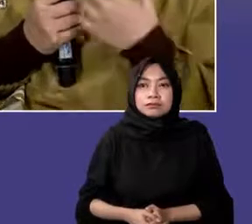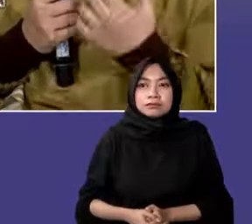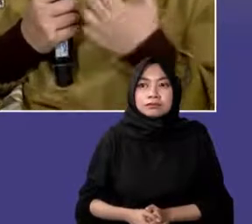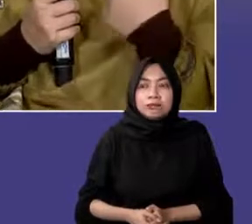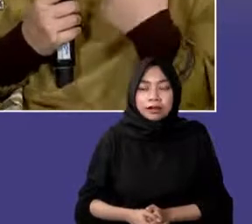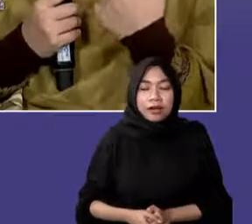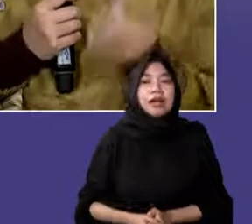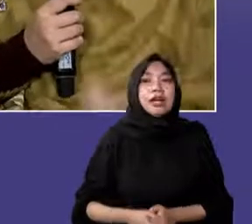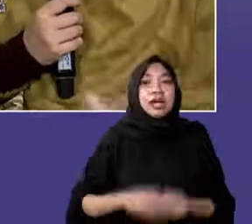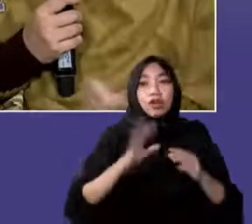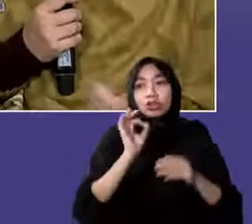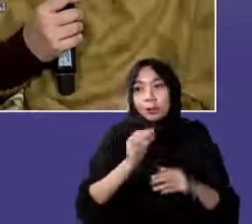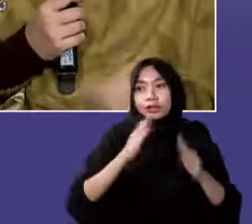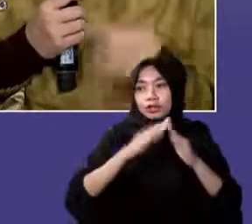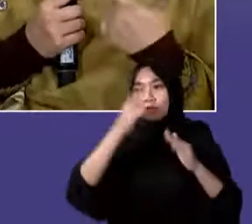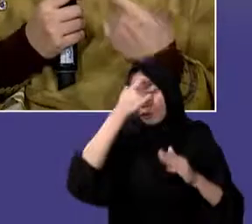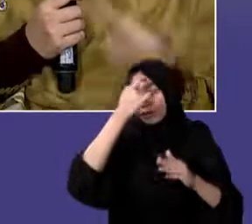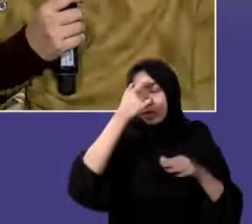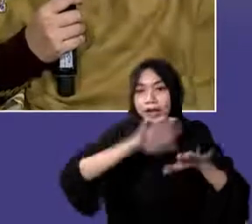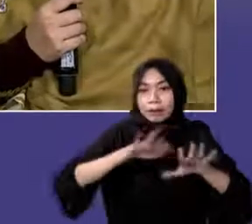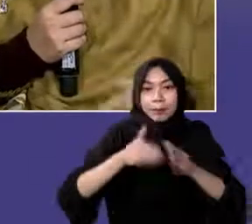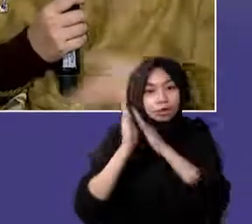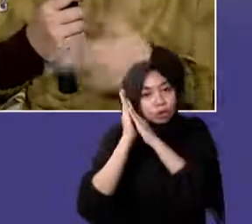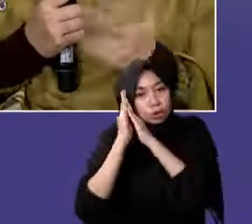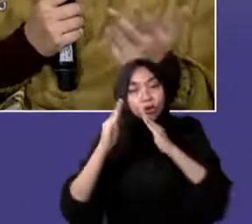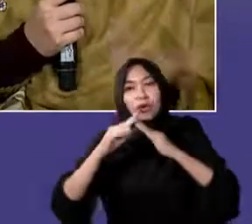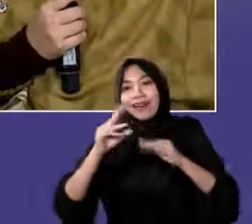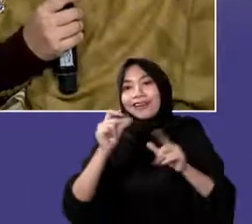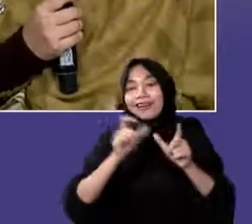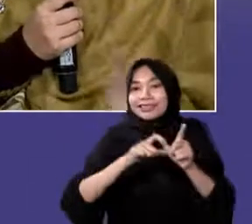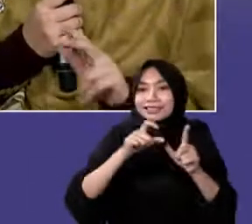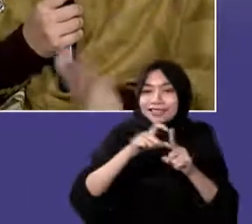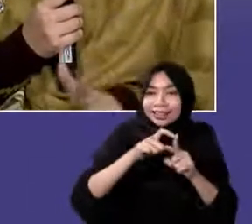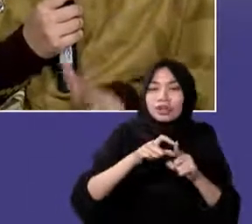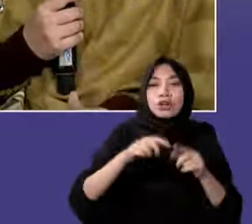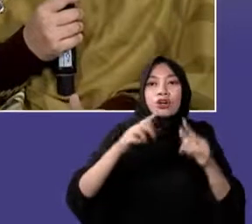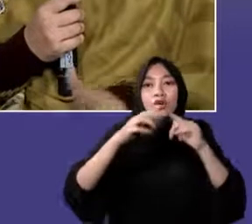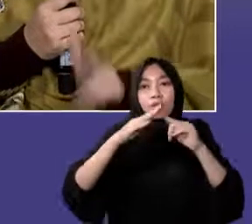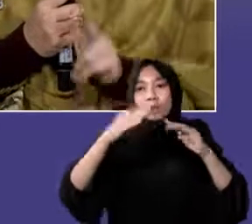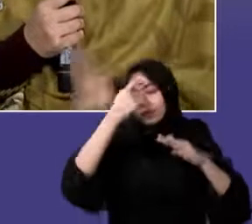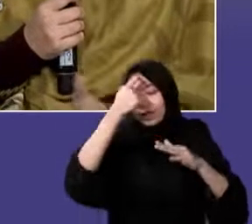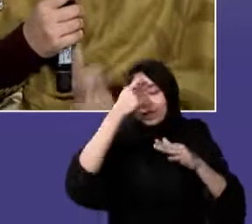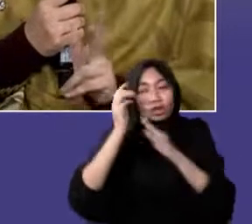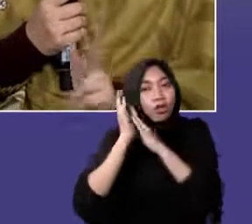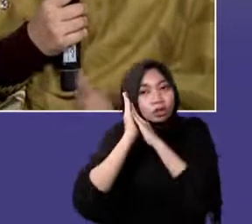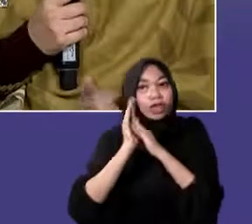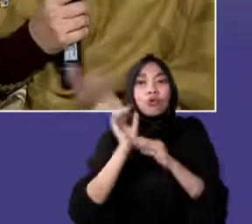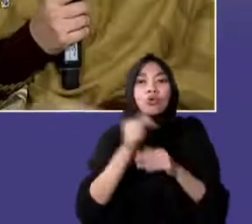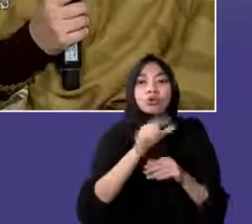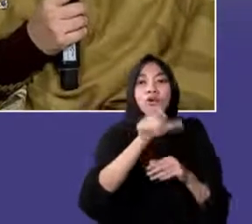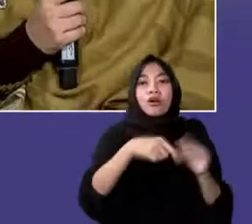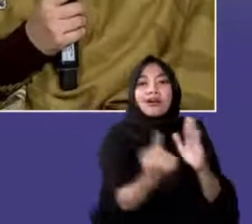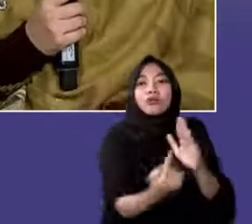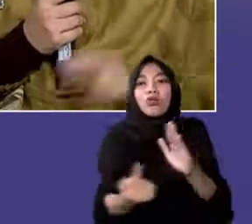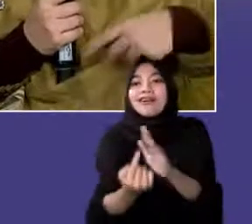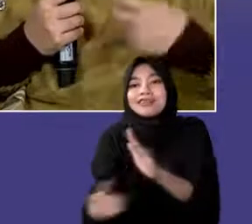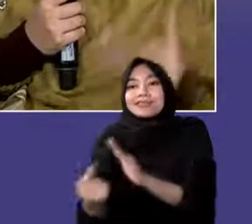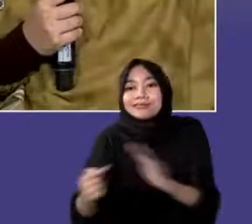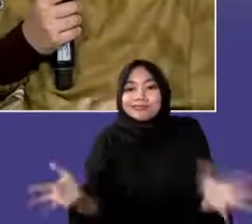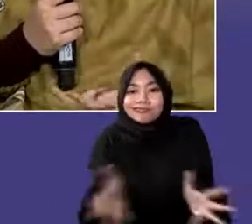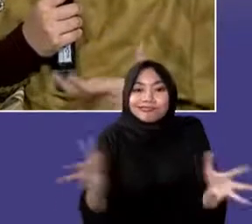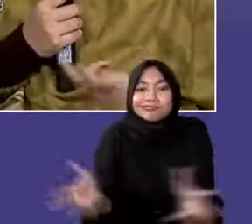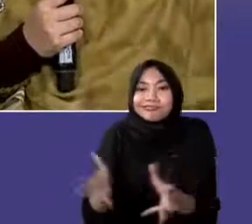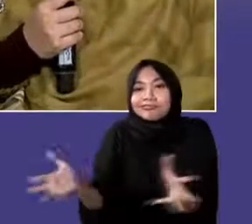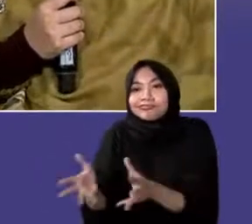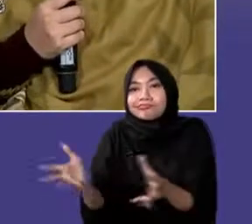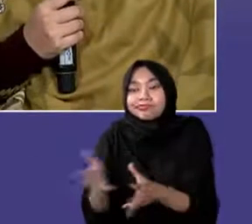kecukupan tempat tidur di rumah sakit darurat, rumah sakit lapangan, dan juga hotel untuk pelaksanaan isolasi mandiri,